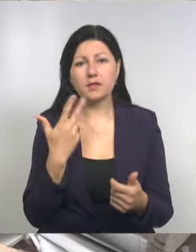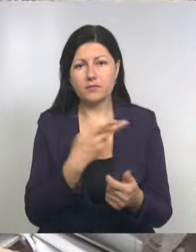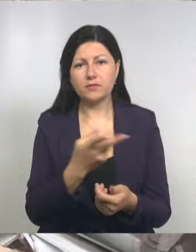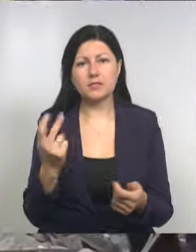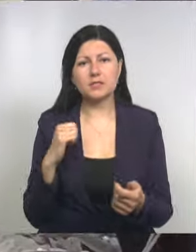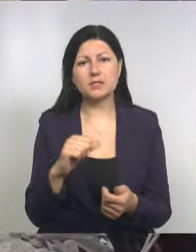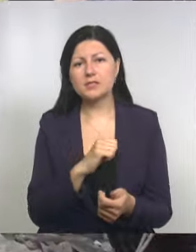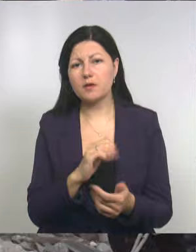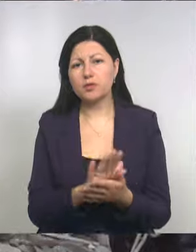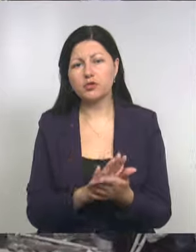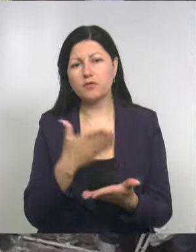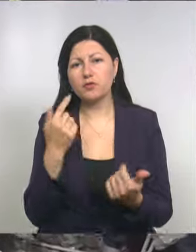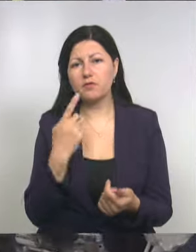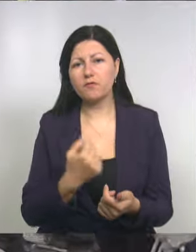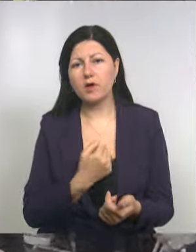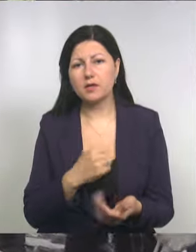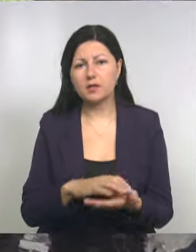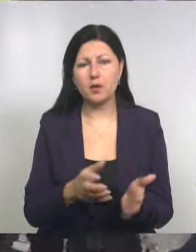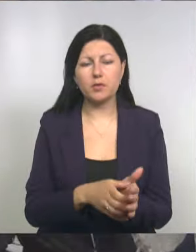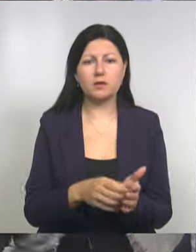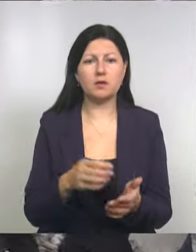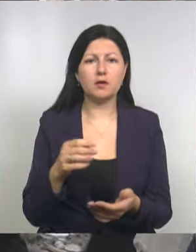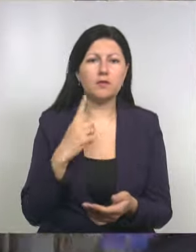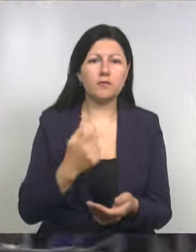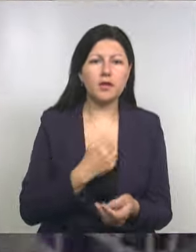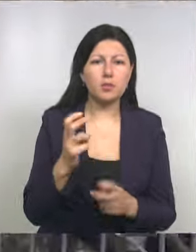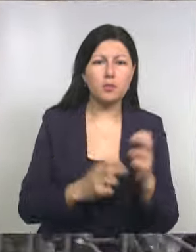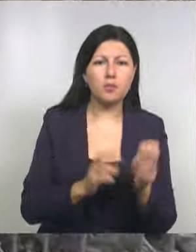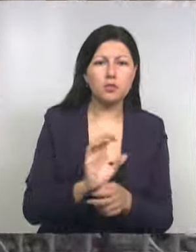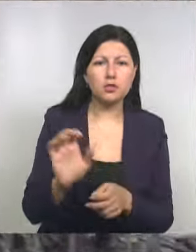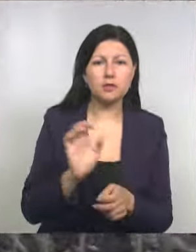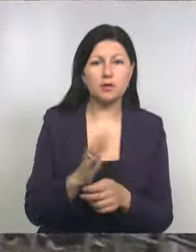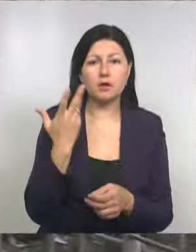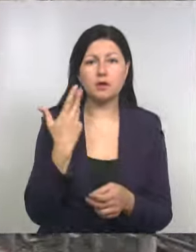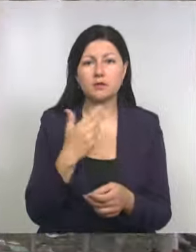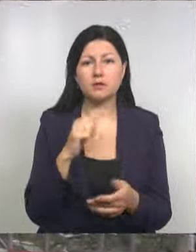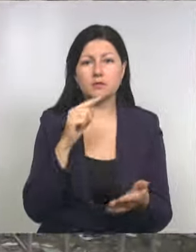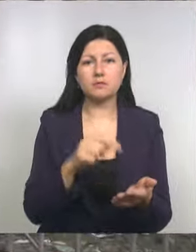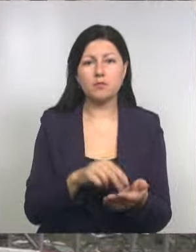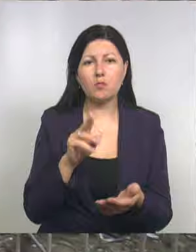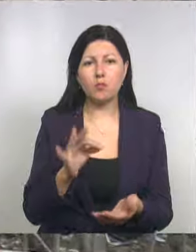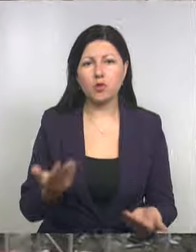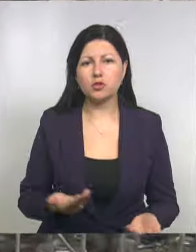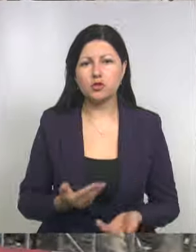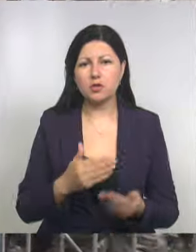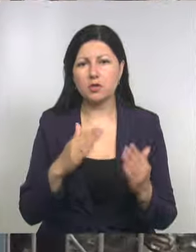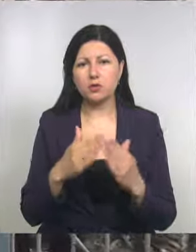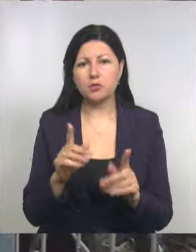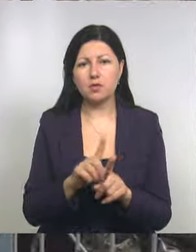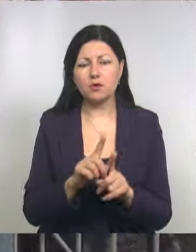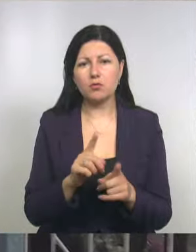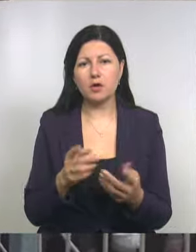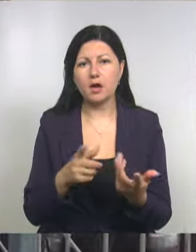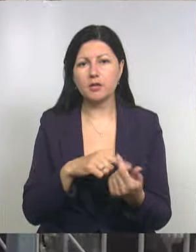это видите, никаких военных объектов, военно-промышленных объектов, когда наносится удар непосредственно по жилью и такое количество